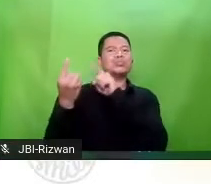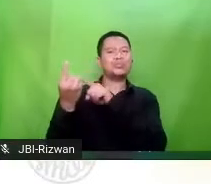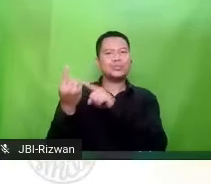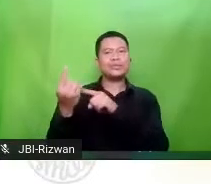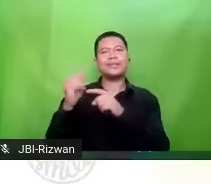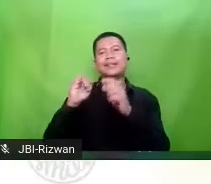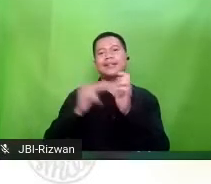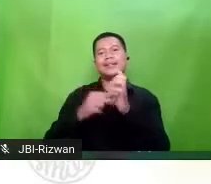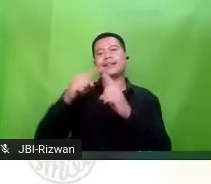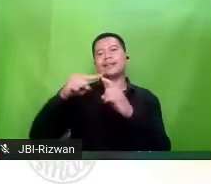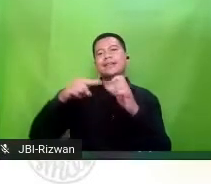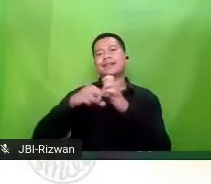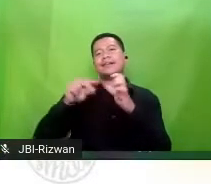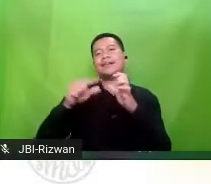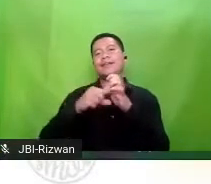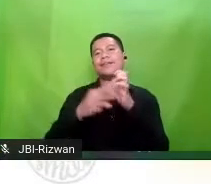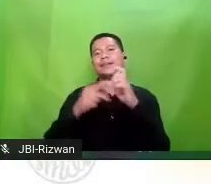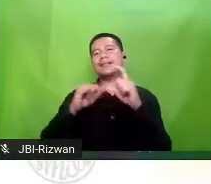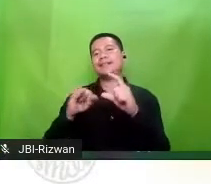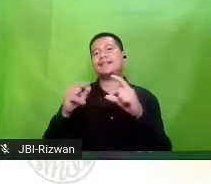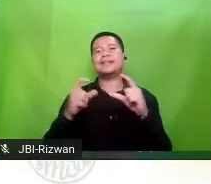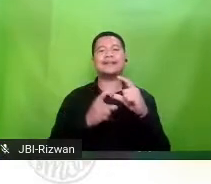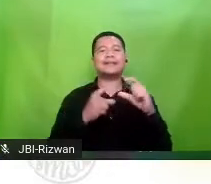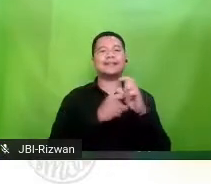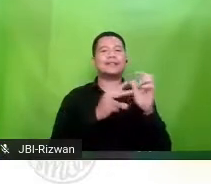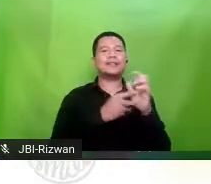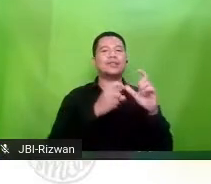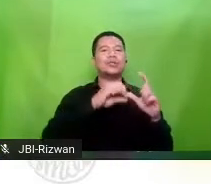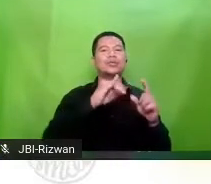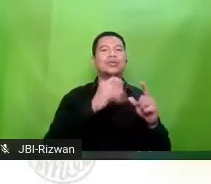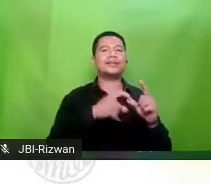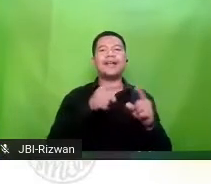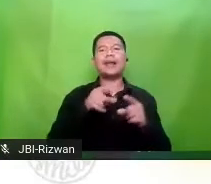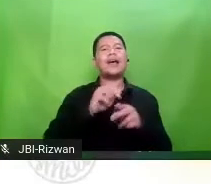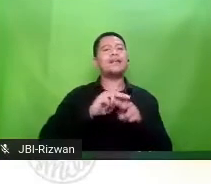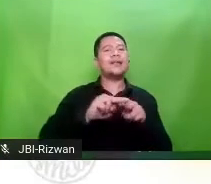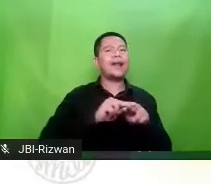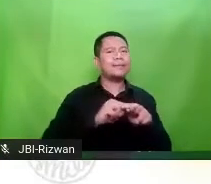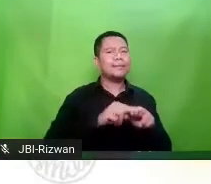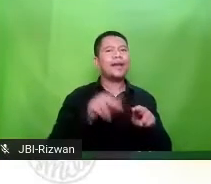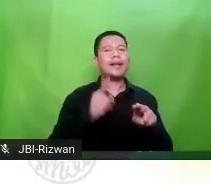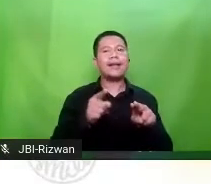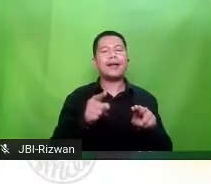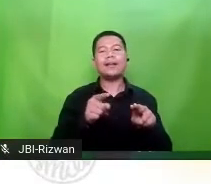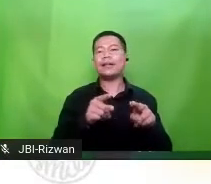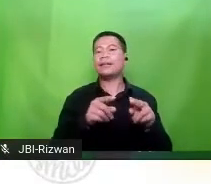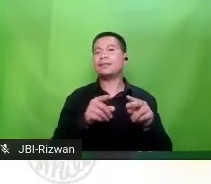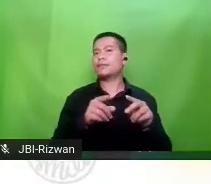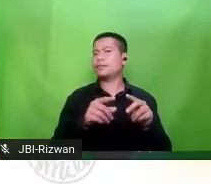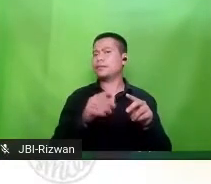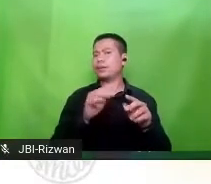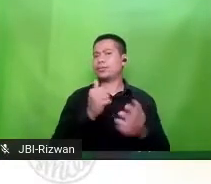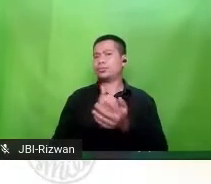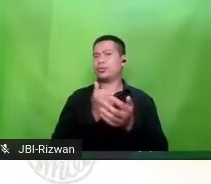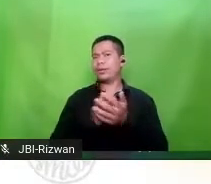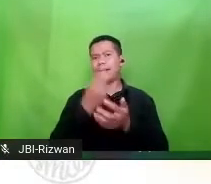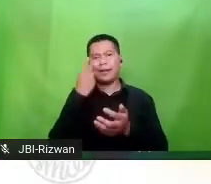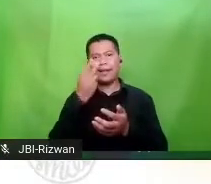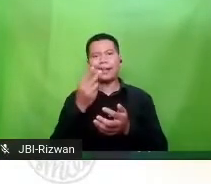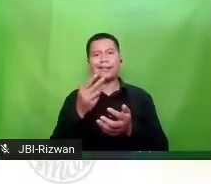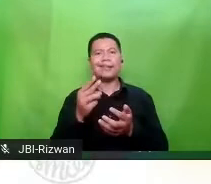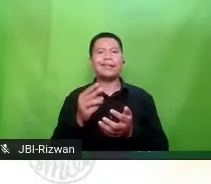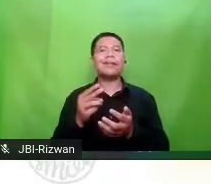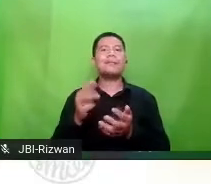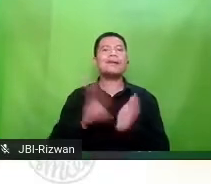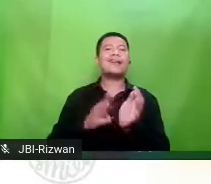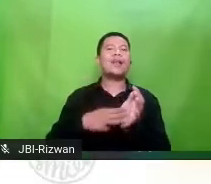dengan sensoris ini. Ya, kita kenal ada terapi sensori integrasi. Padahal kalau kita lihat main problem dari kasus autisme itu adalah